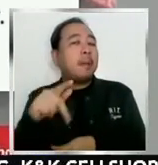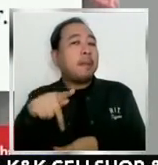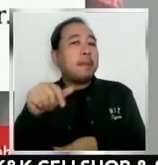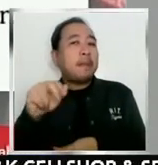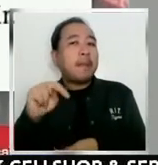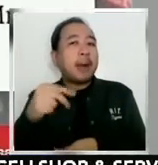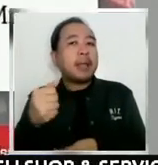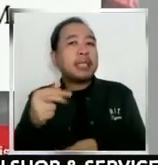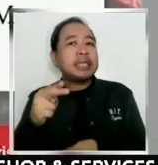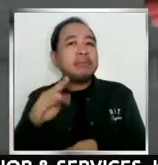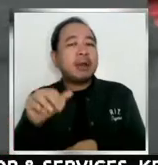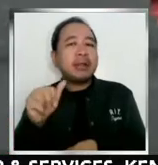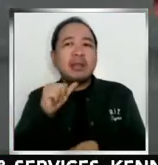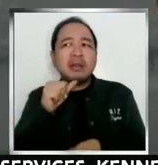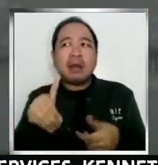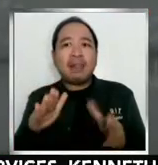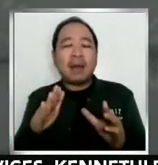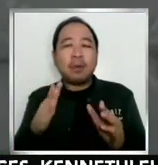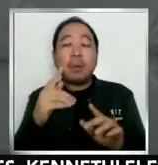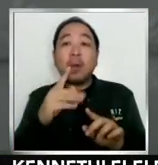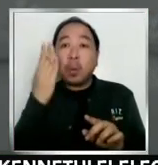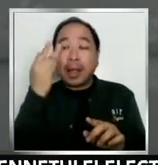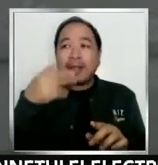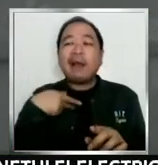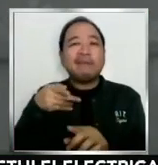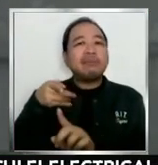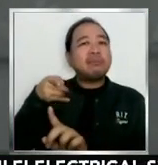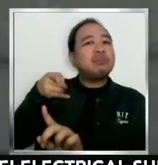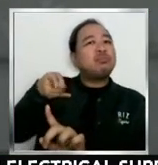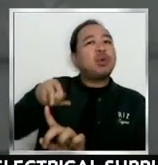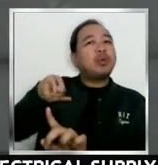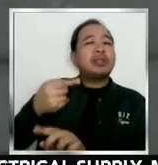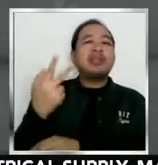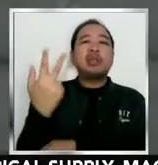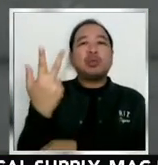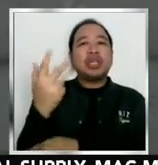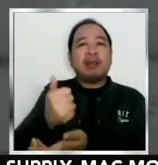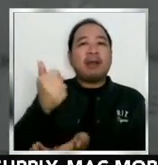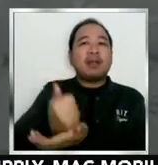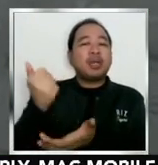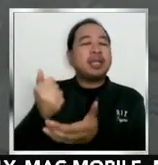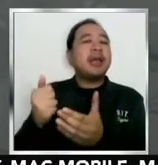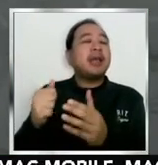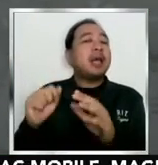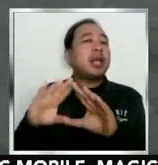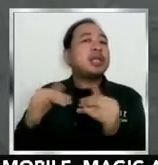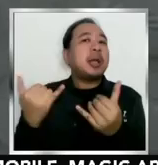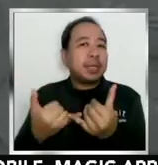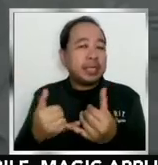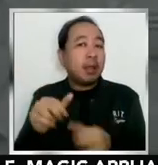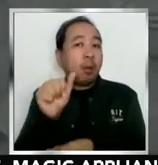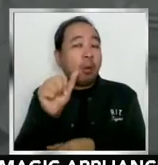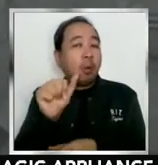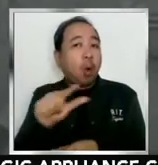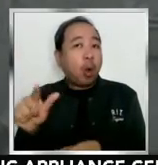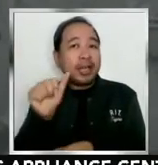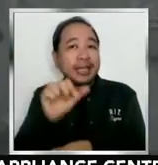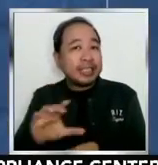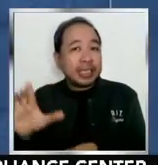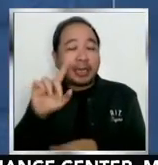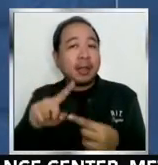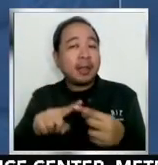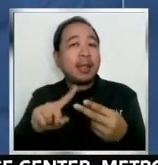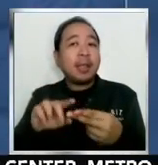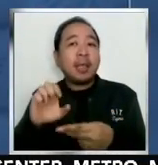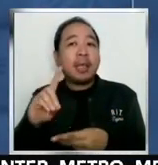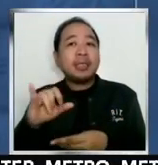halip, itinuro umano sila sa tatlong accredited sugar traders, ang All Asian Counter Trade, Sukden Philippines at Edison Lee Marketing.